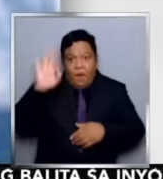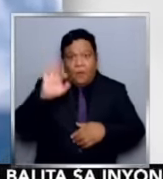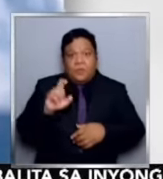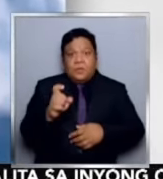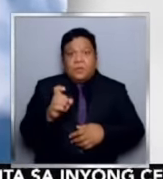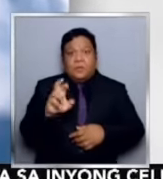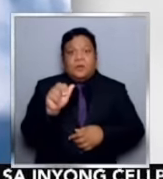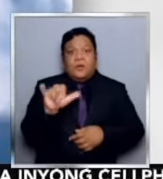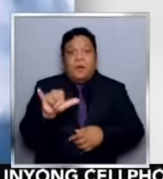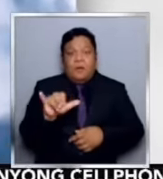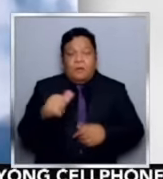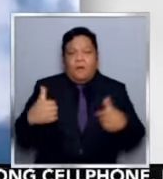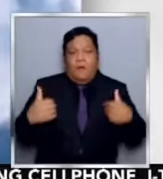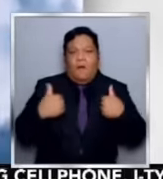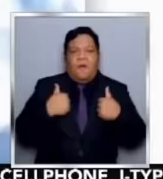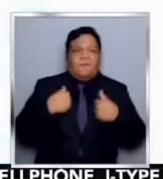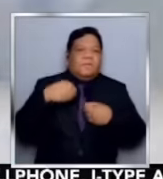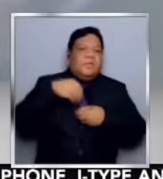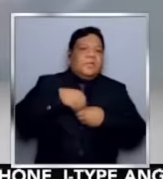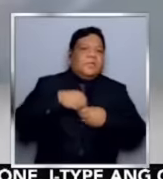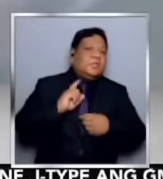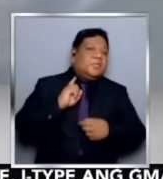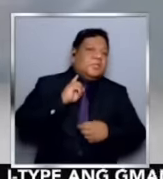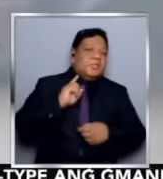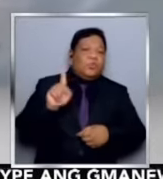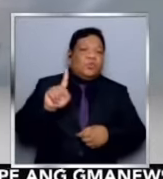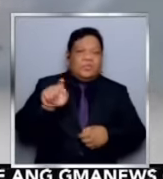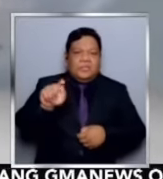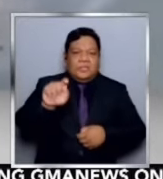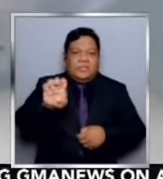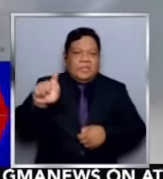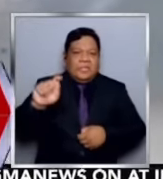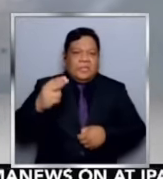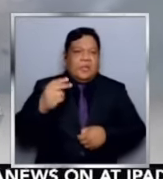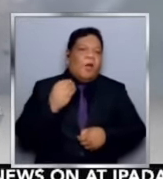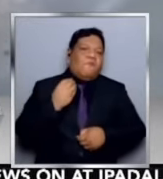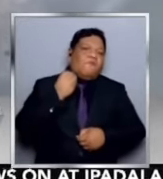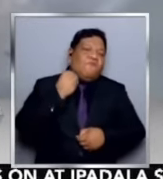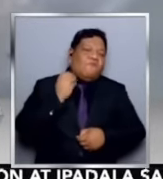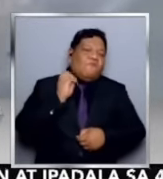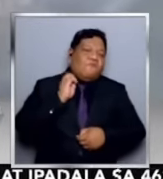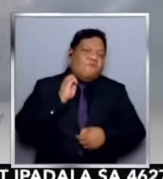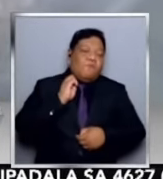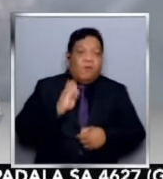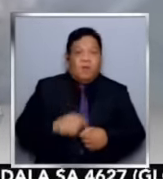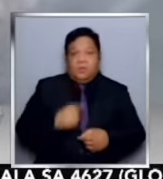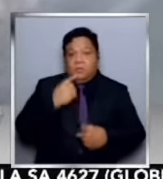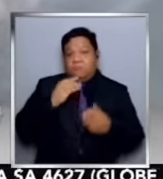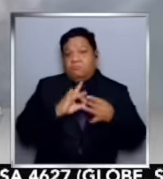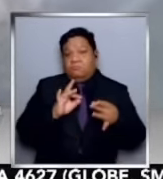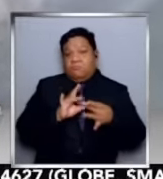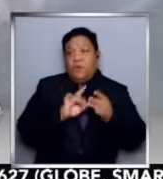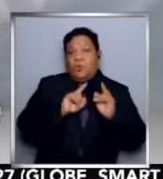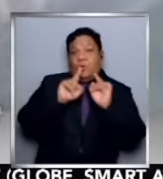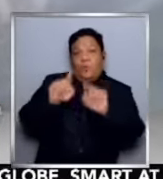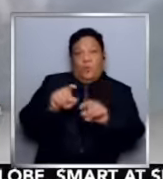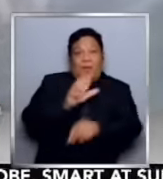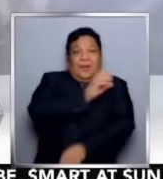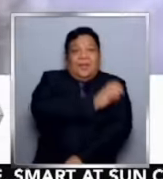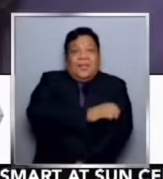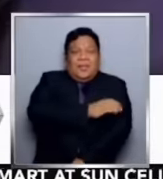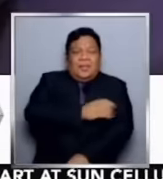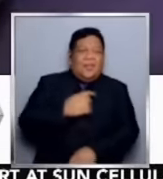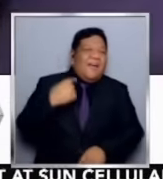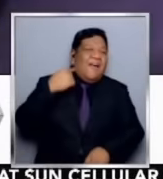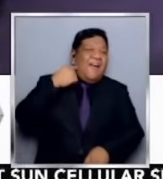palang ngipin sa loob ng leeg ng babae. Kwento ni Rian, nagpunta siya sa isang dental clinic para magpatanggal ng impacted wisdom